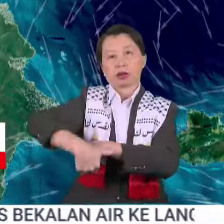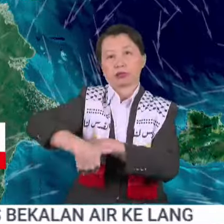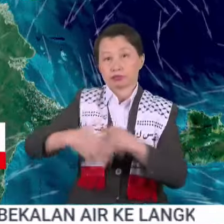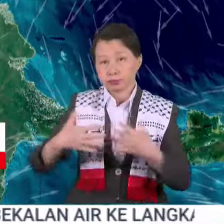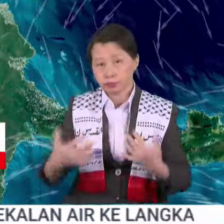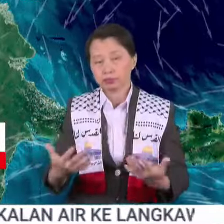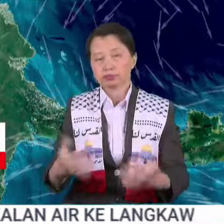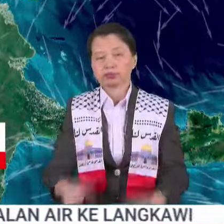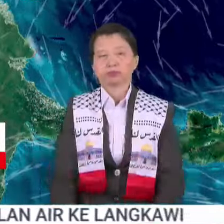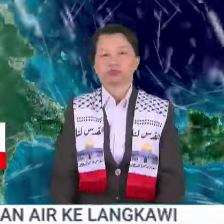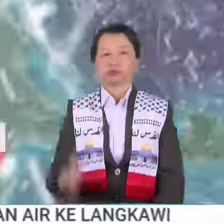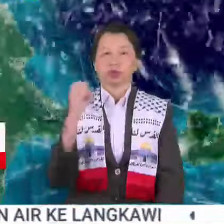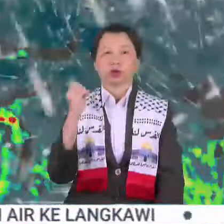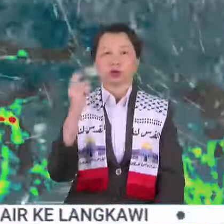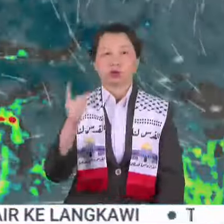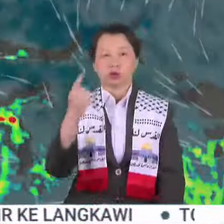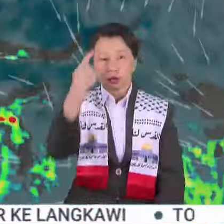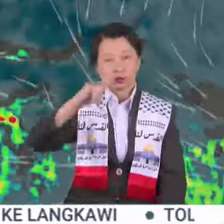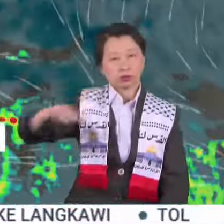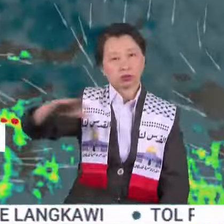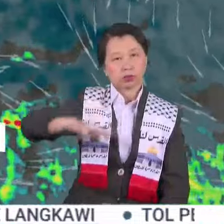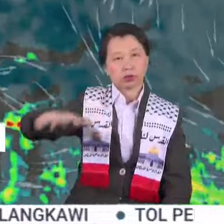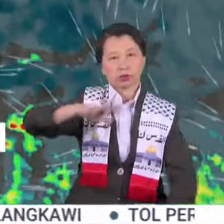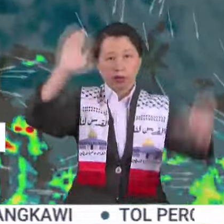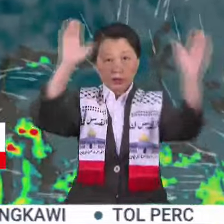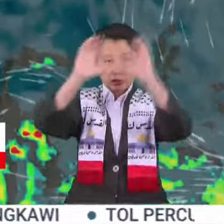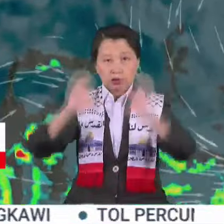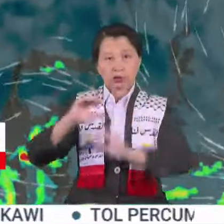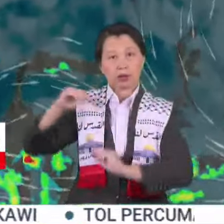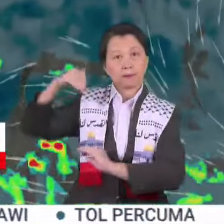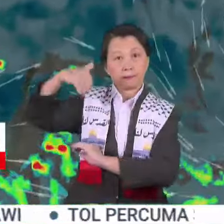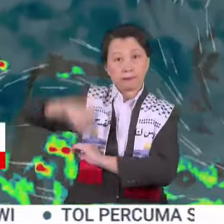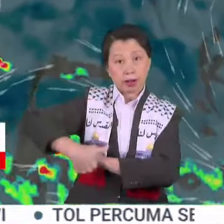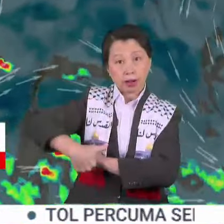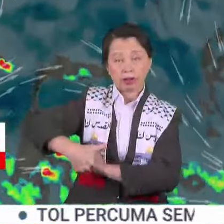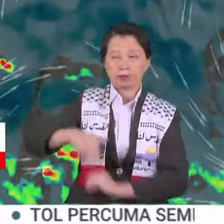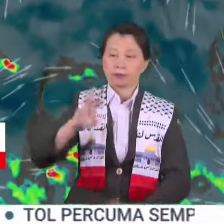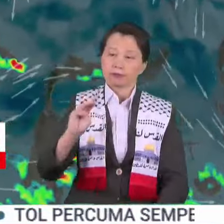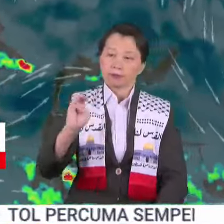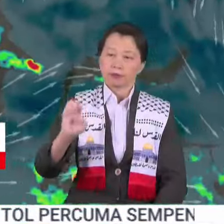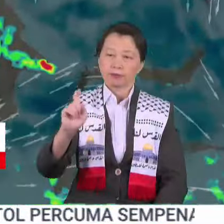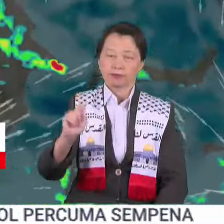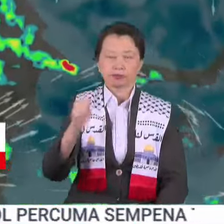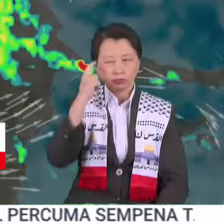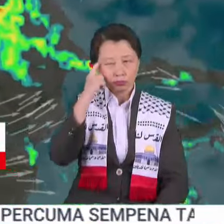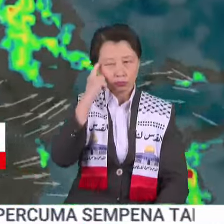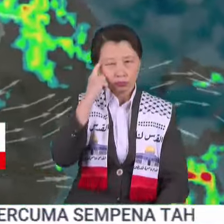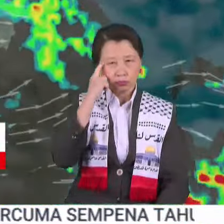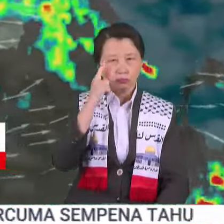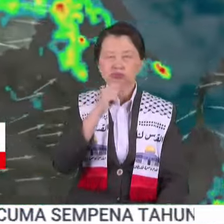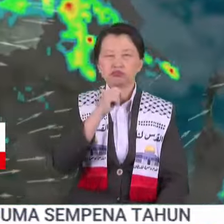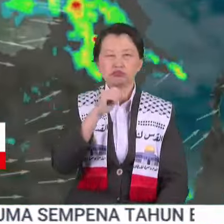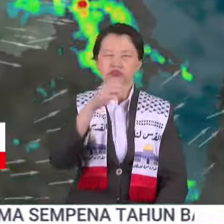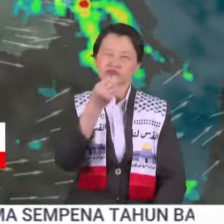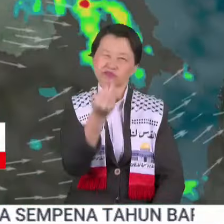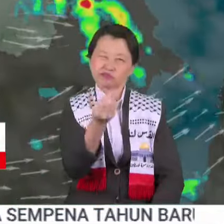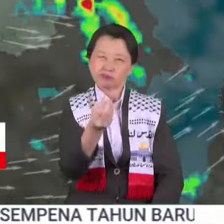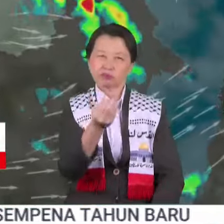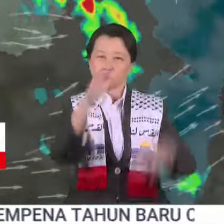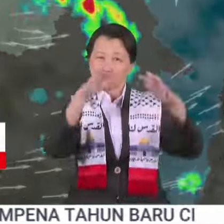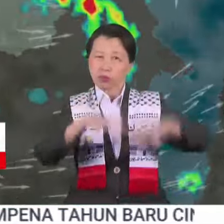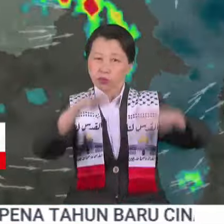nanti. Baik, untuk ramalan cuaca di sebelah malam, Map Malaysia menjangkakan untuk keadaan kurang hujan pada malam